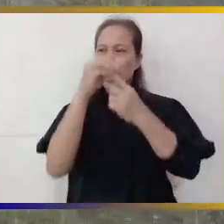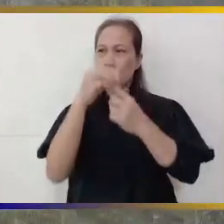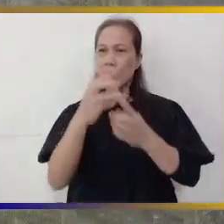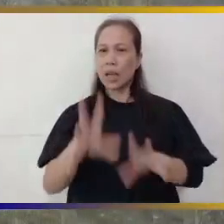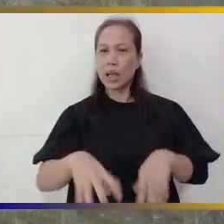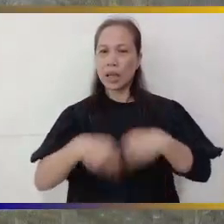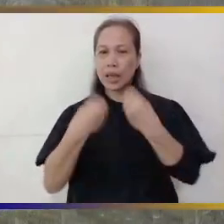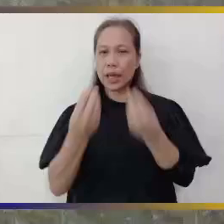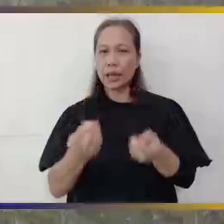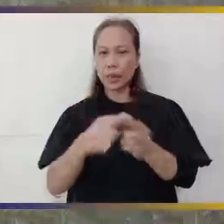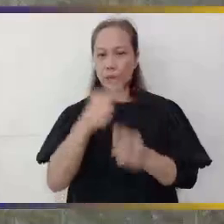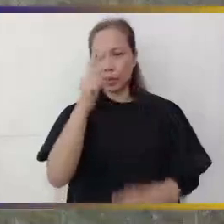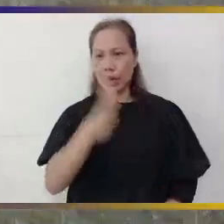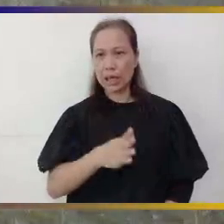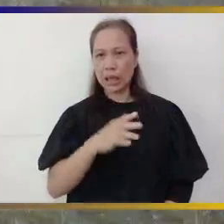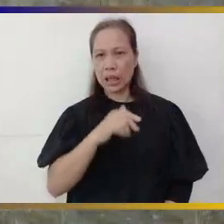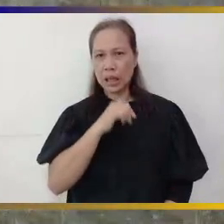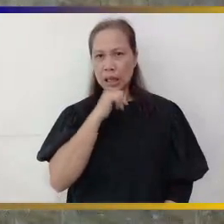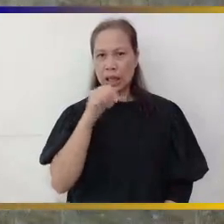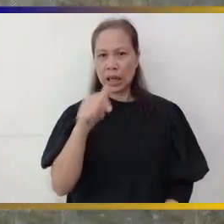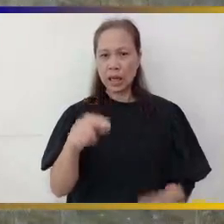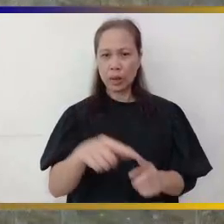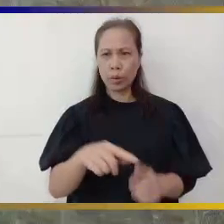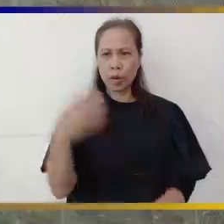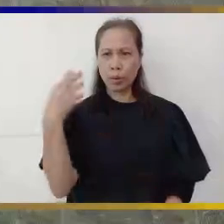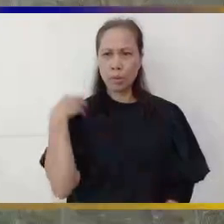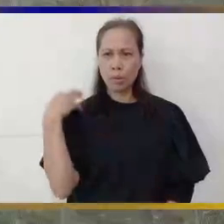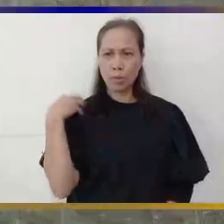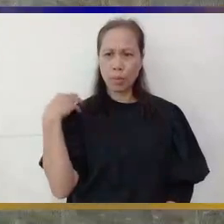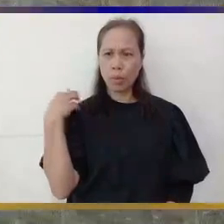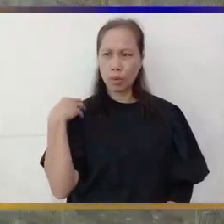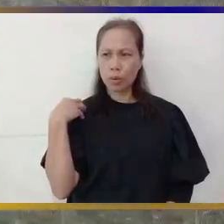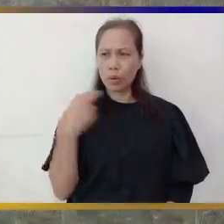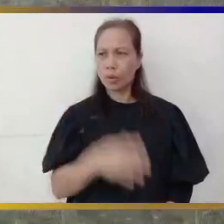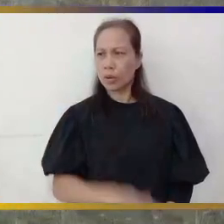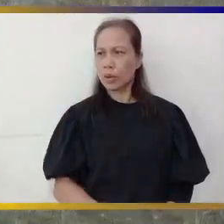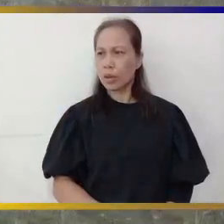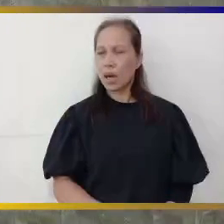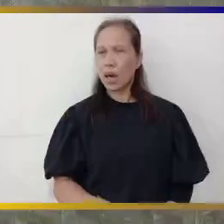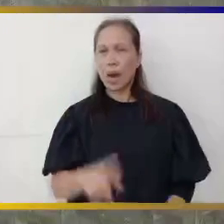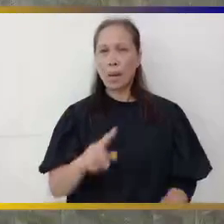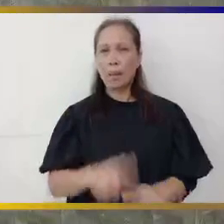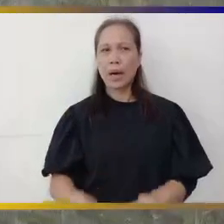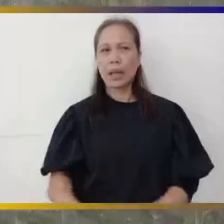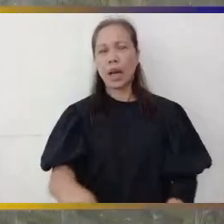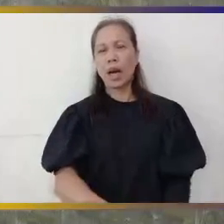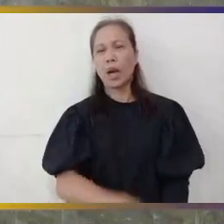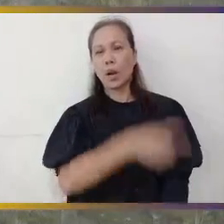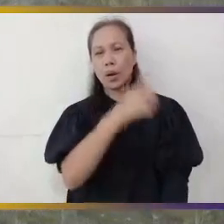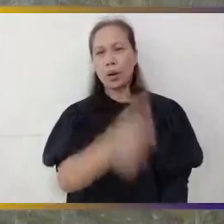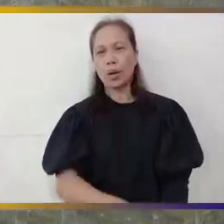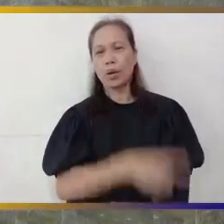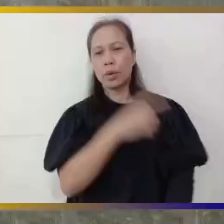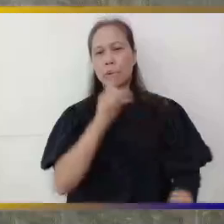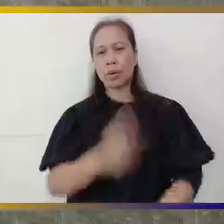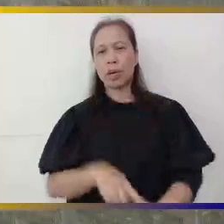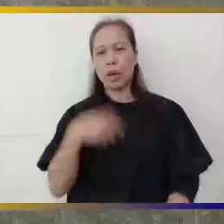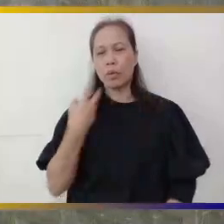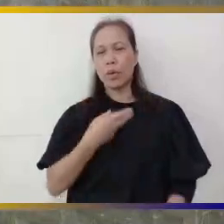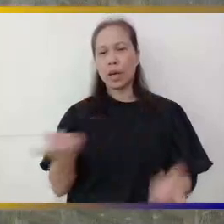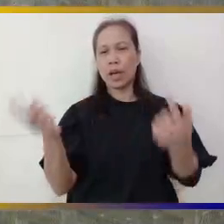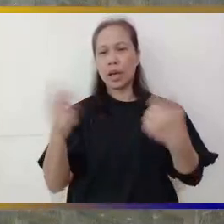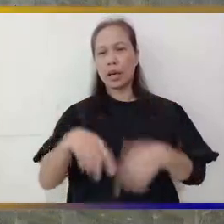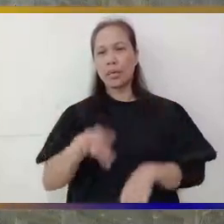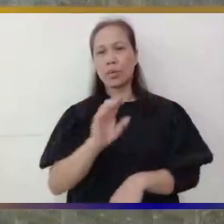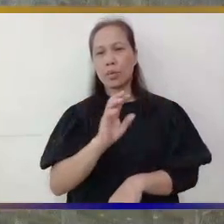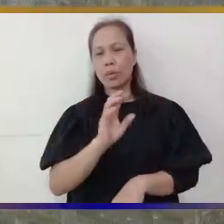boss ng trabaho ko pero sinasabi ko sa inyo mga kapatid tumatagal ng tumatagal ng panahon pumupunta tayo sa church mga kapatid